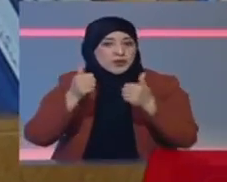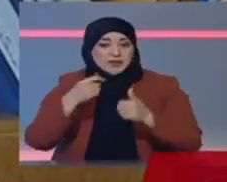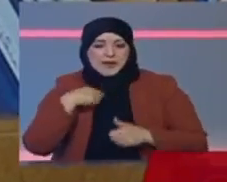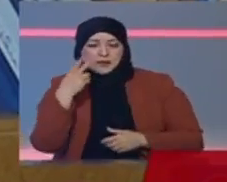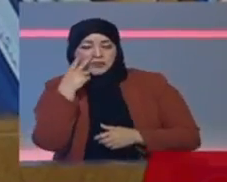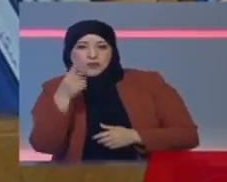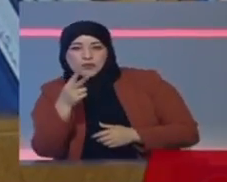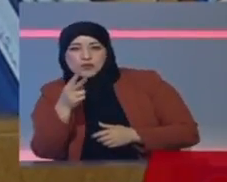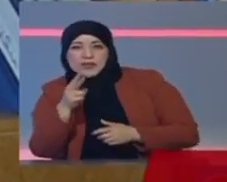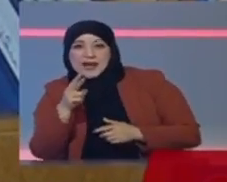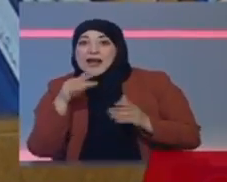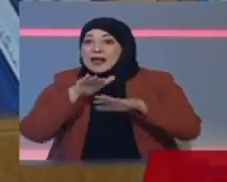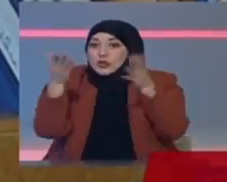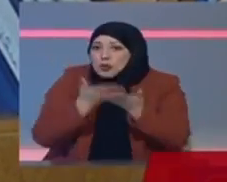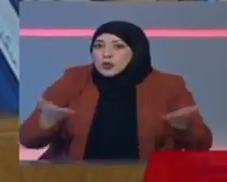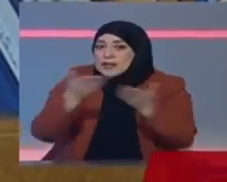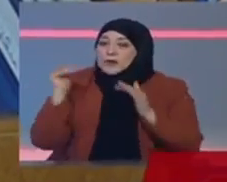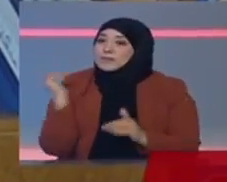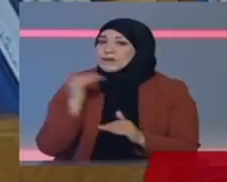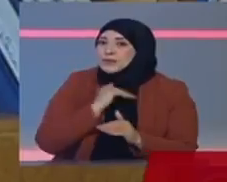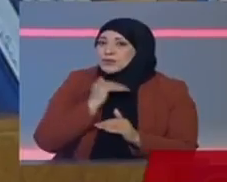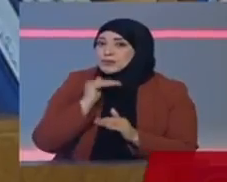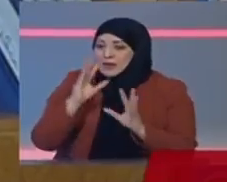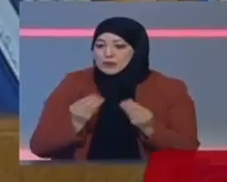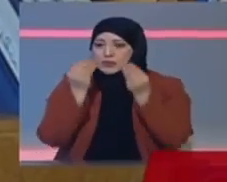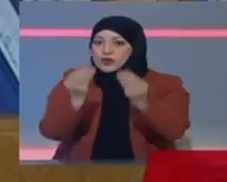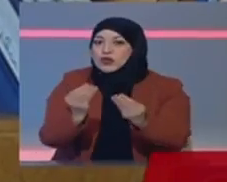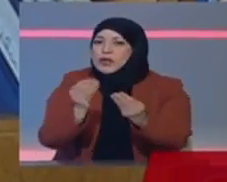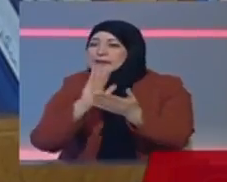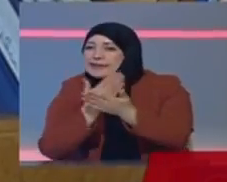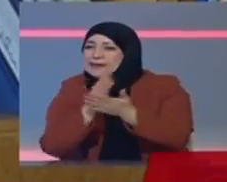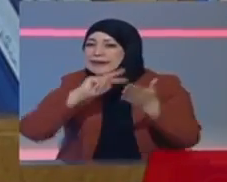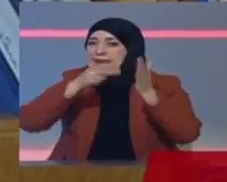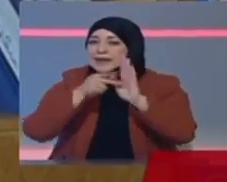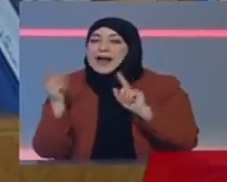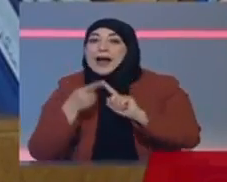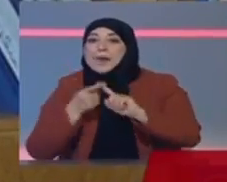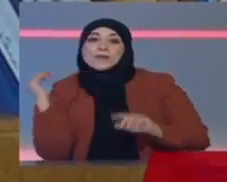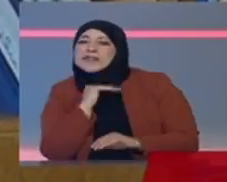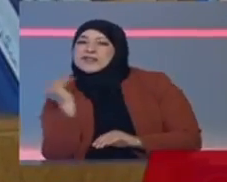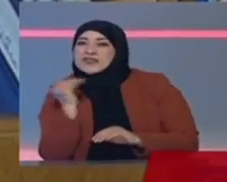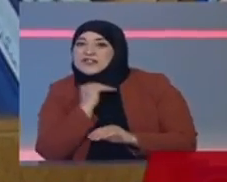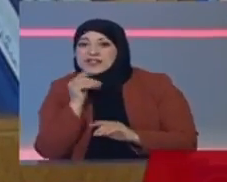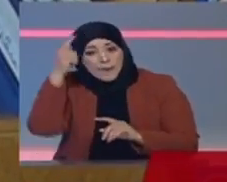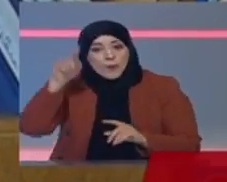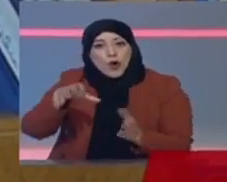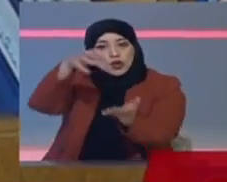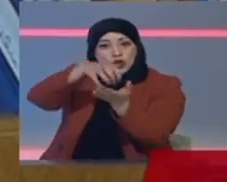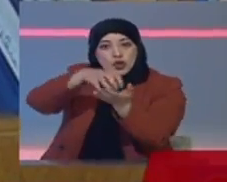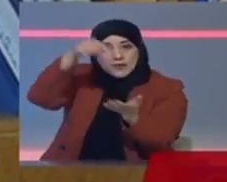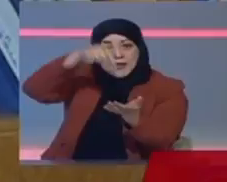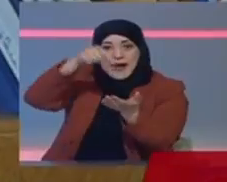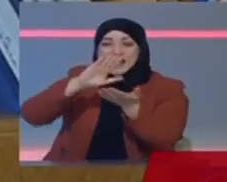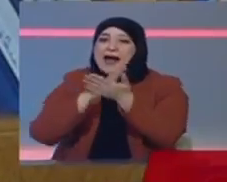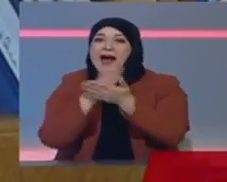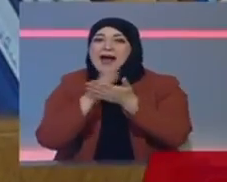الحاله الاستعجاليه حطينا اه ندخل في الجو اكثر كما تعرف وانت ما اه النجمه